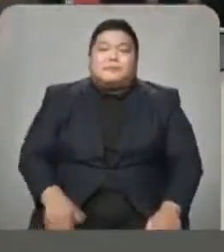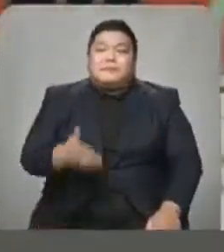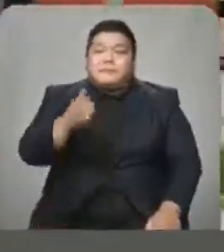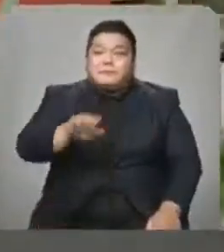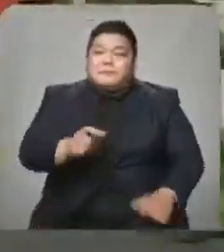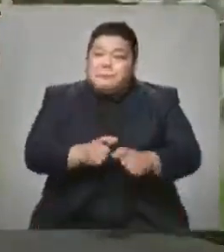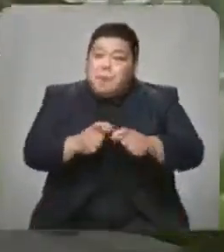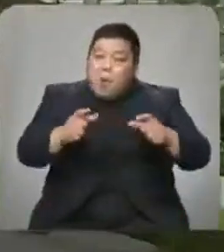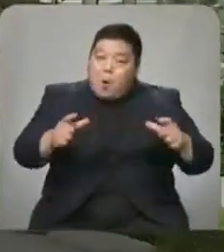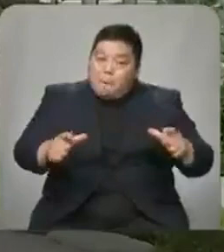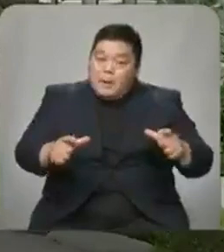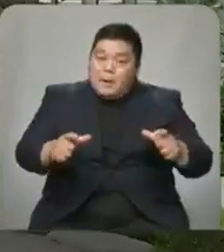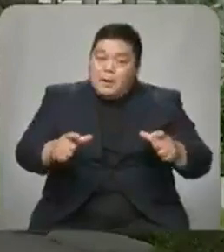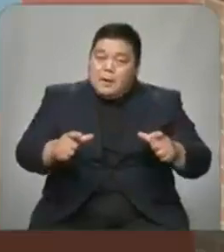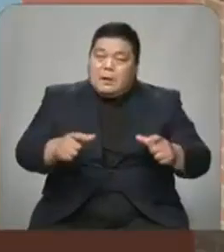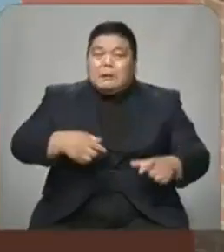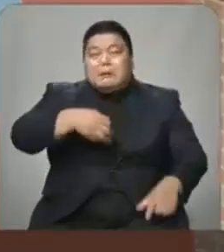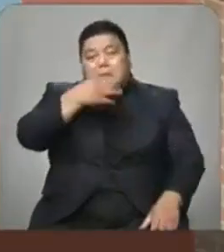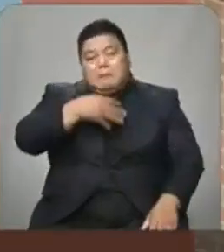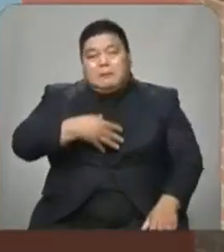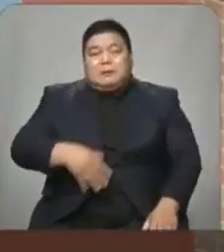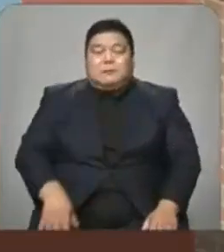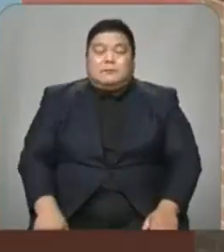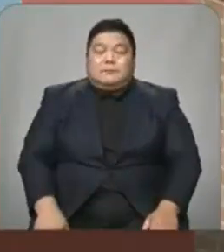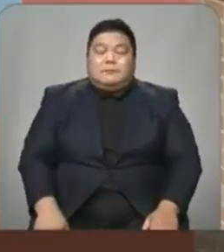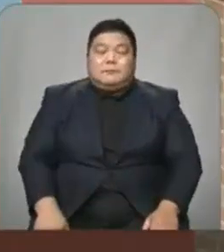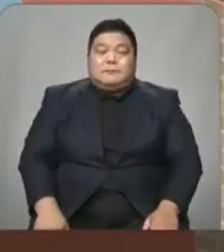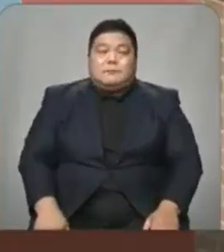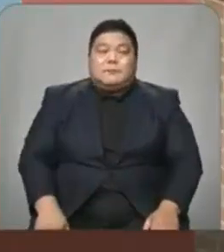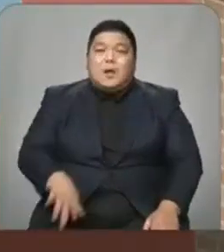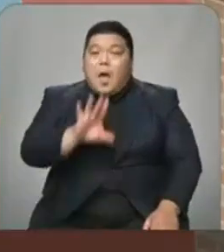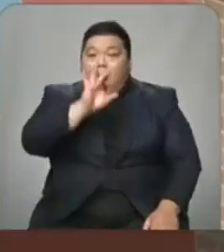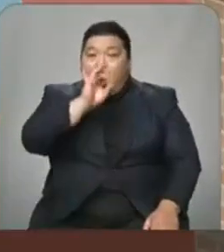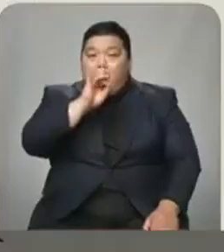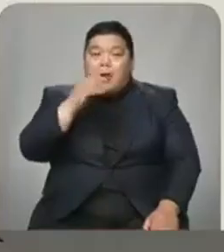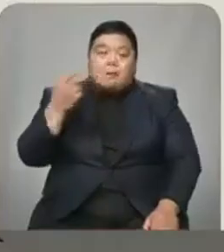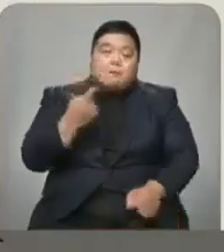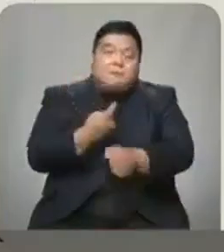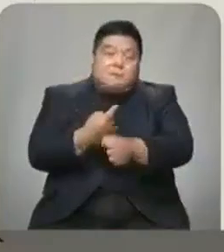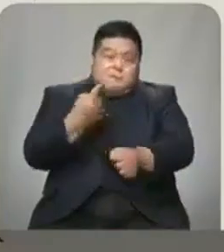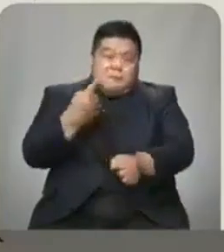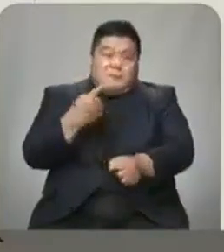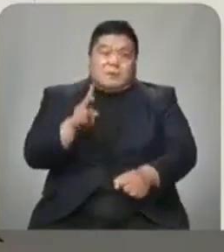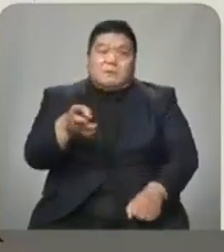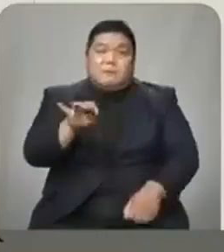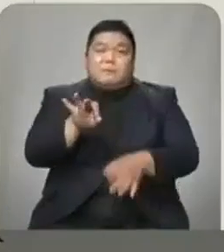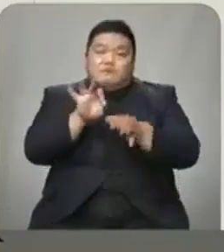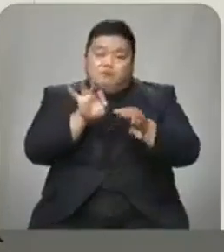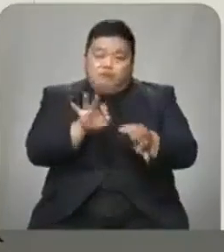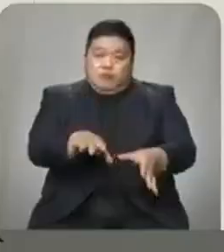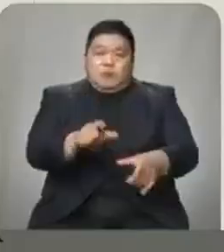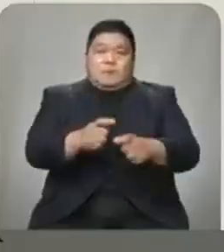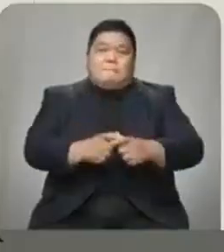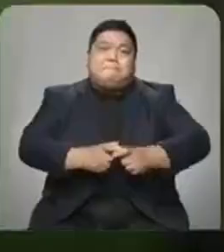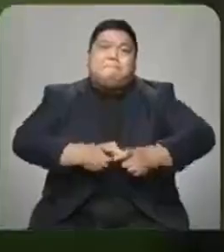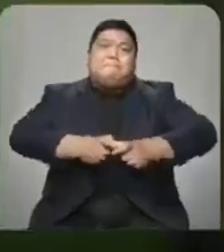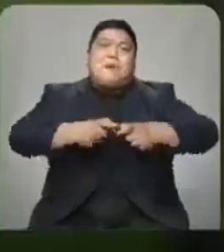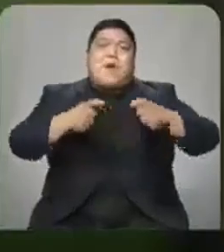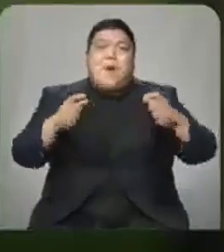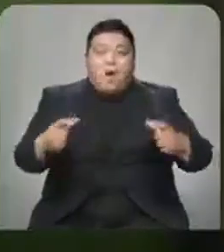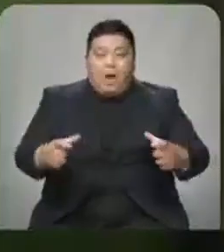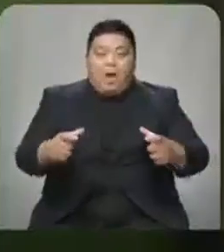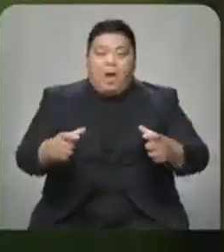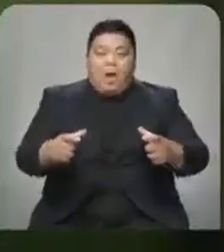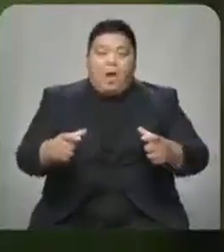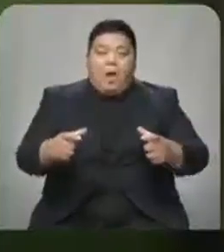시설 확충만이 답은 아니라는 지적도 나옵니다. 강릉시가 지난해 예산 20억 원을 들여 유기동물 보호소를